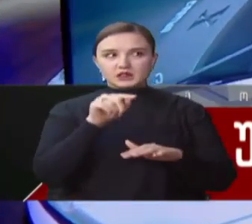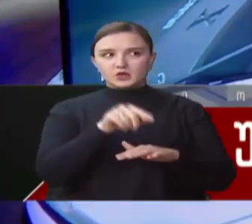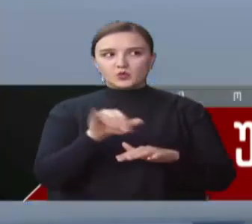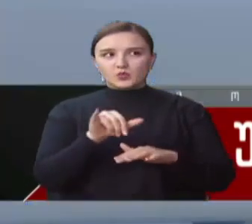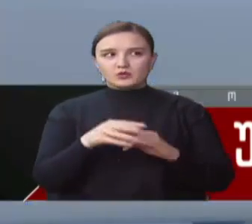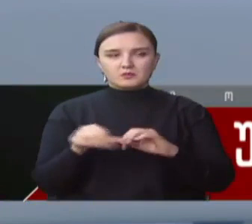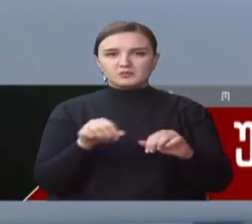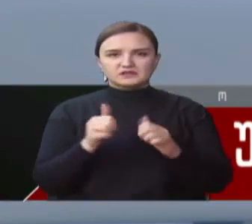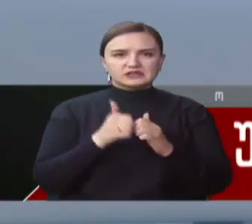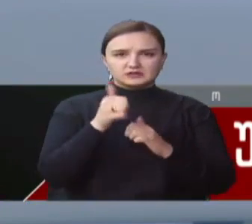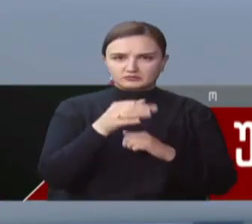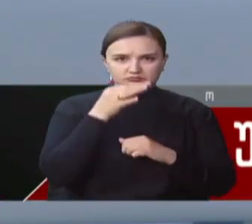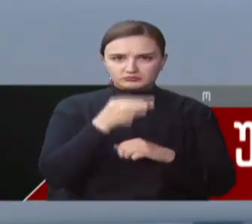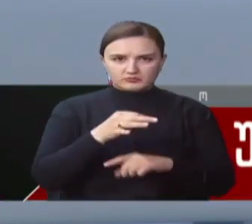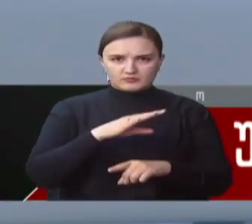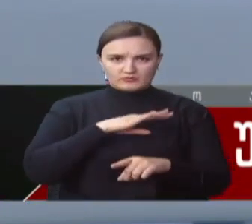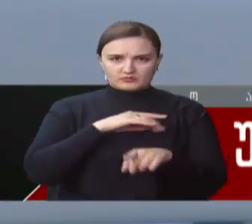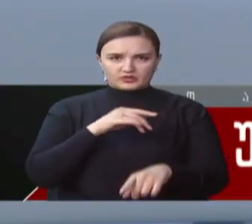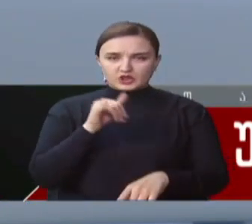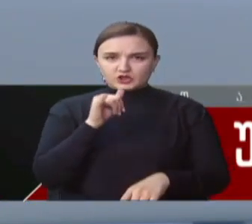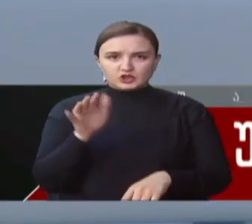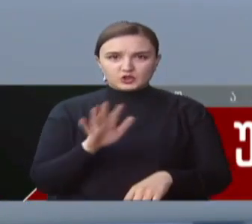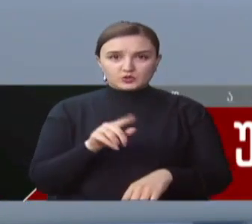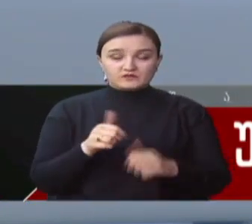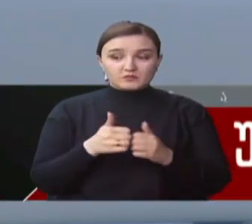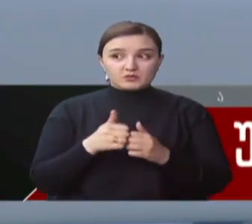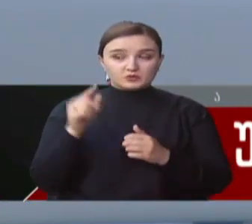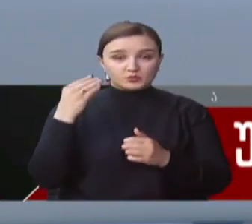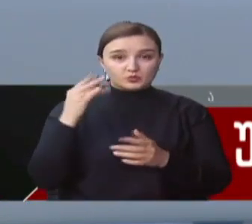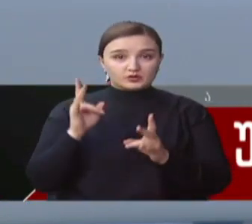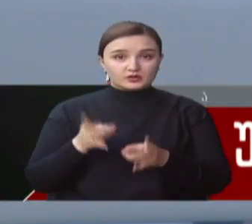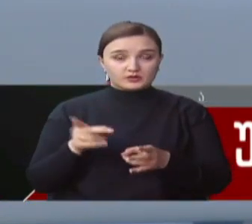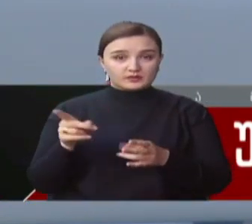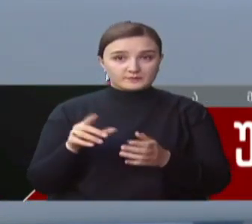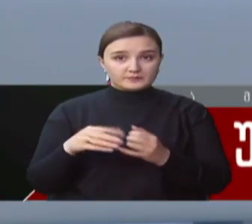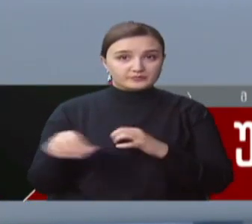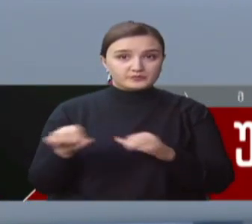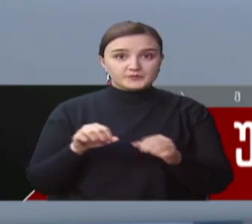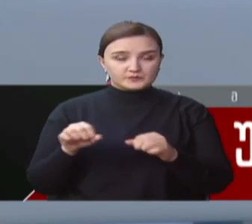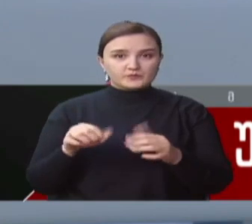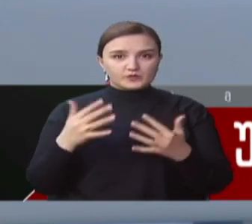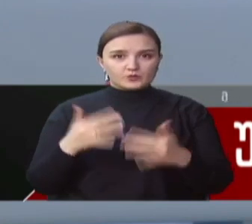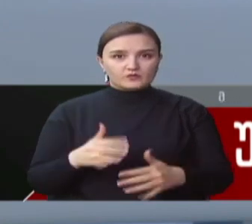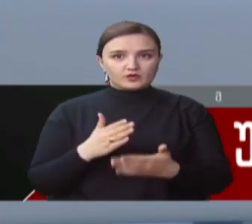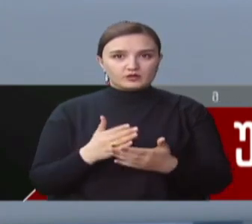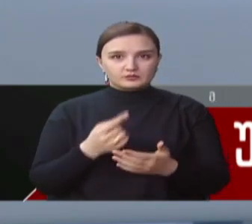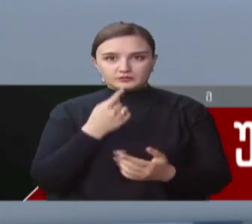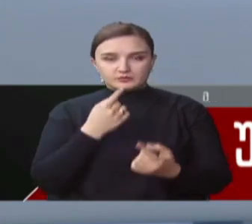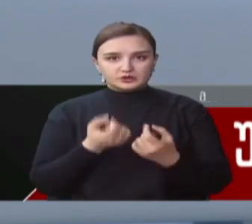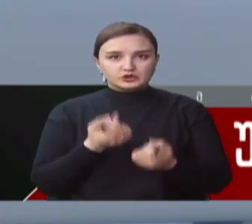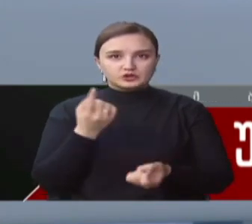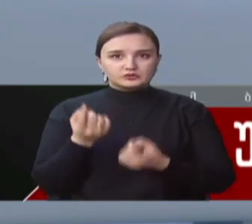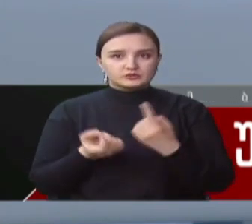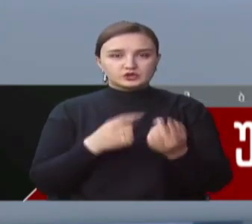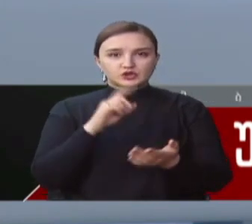لبليا مزو بالكوى انا شي مكتاري ستيكي سدان غربس مصطا بس كاتولي سينبت كيدا وقومت اكتوالو بسيزن شكيتوا سيسمورا درامدين